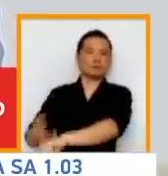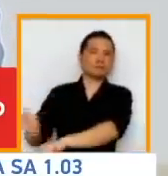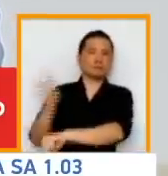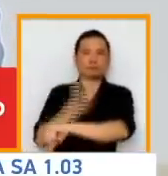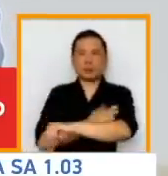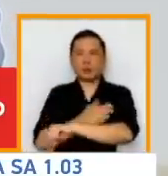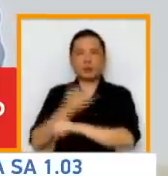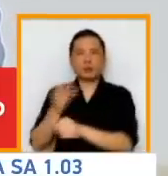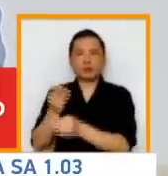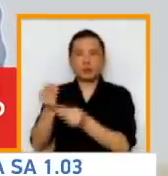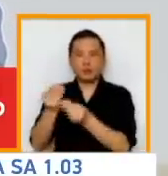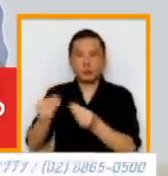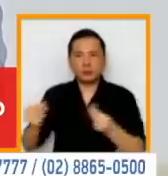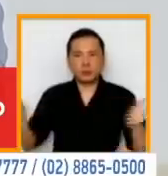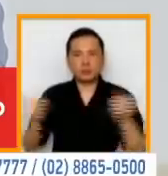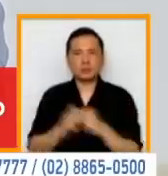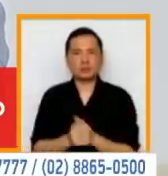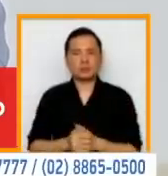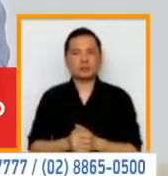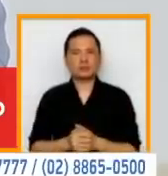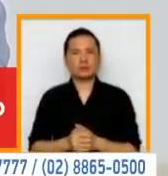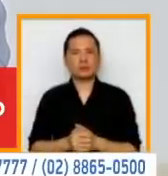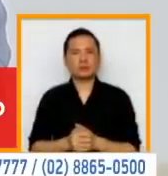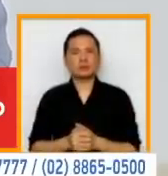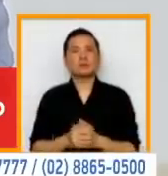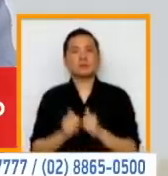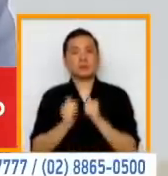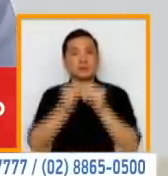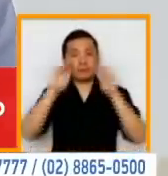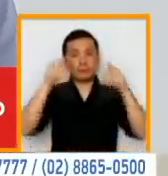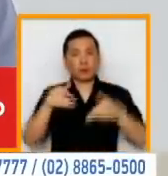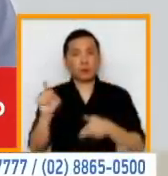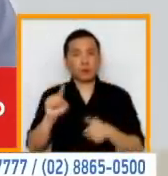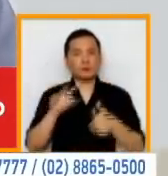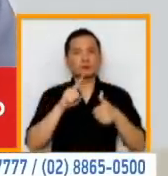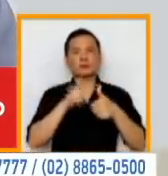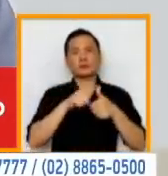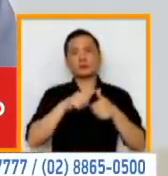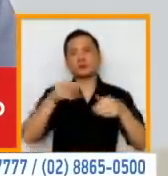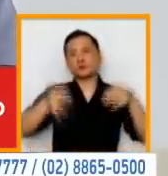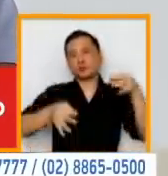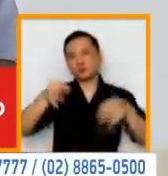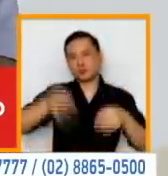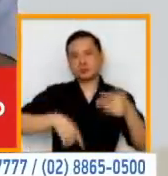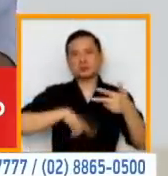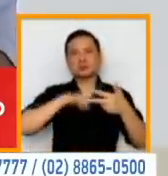Based on justice and rule of law.